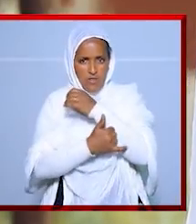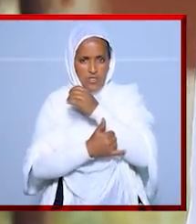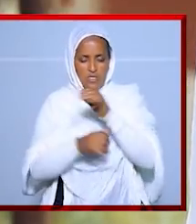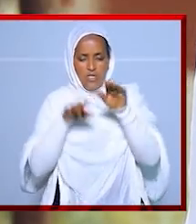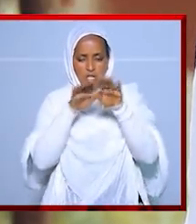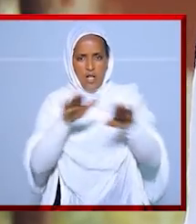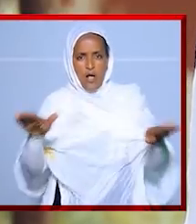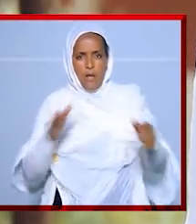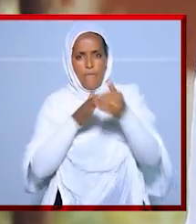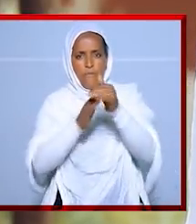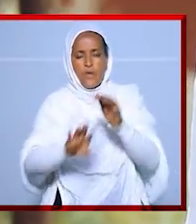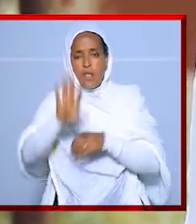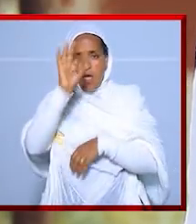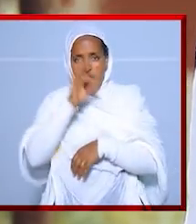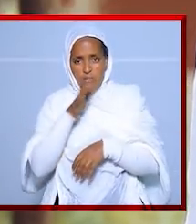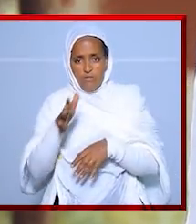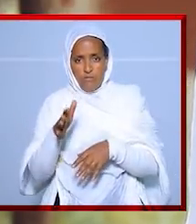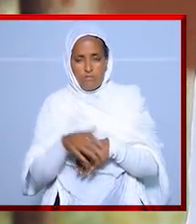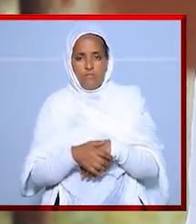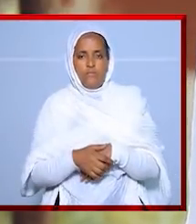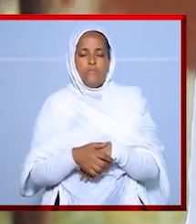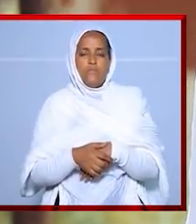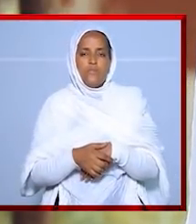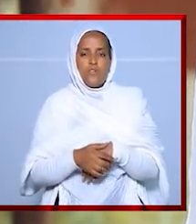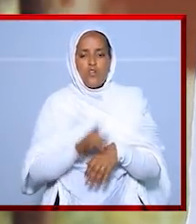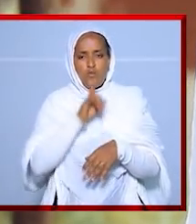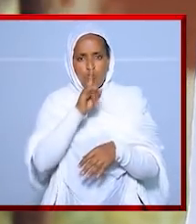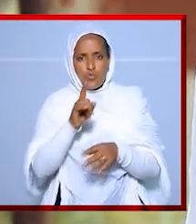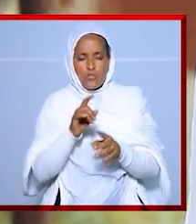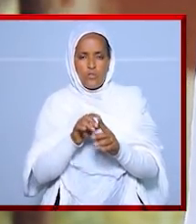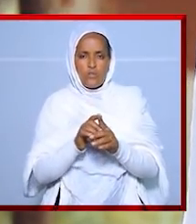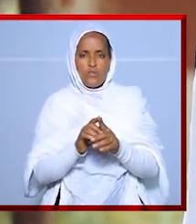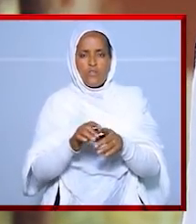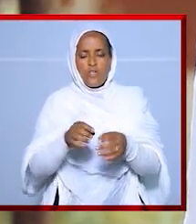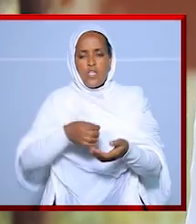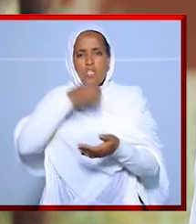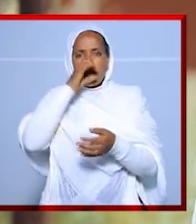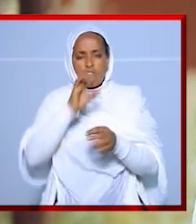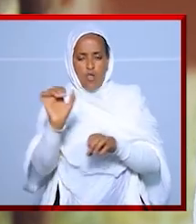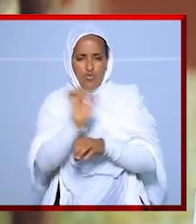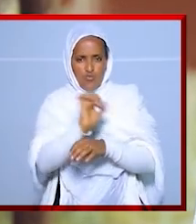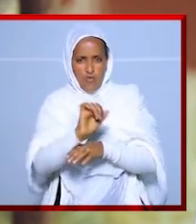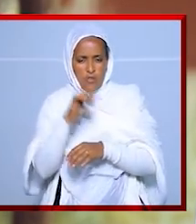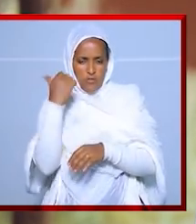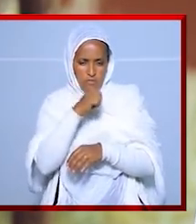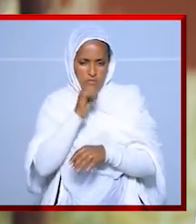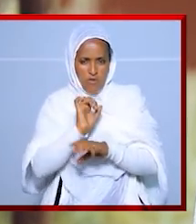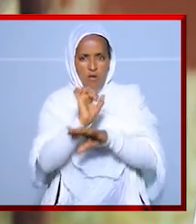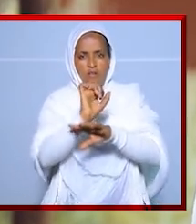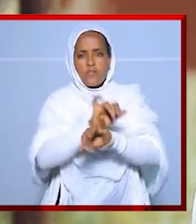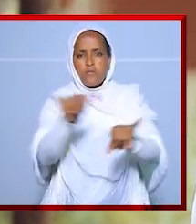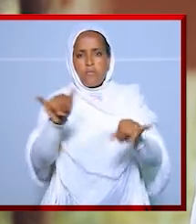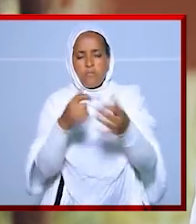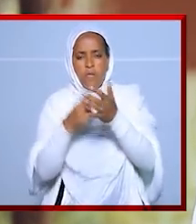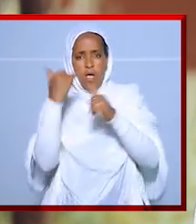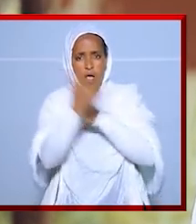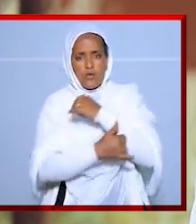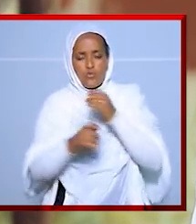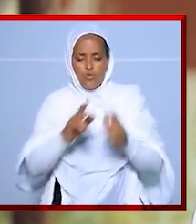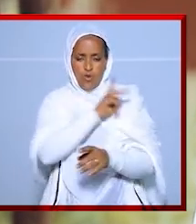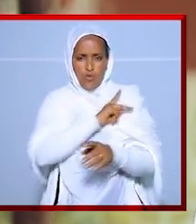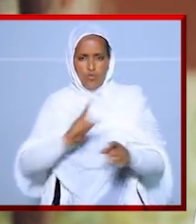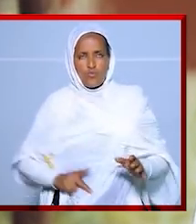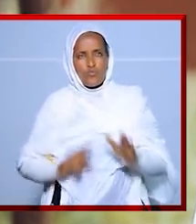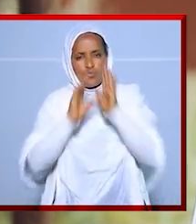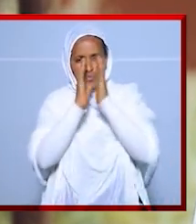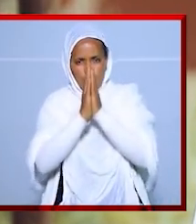ሀገር የተረጋጋ መሪ ካላገኘች በእውነቱ የቃመው የጠጣ ሹፌር እንደሚነዳው መኪና ማለት ነው። ስለዚህ ሀገሪቱ